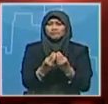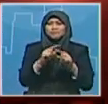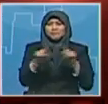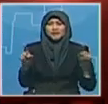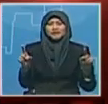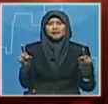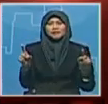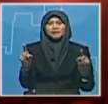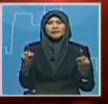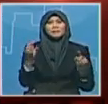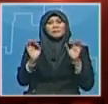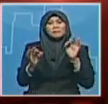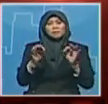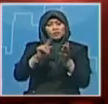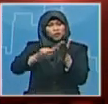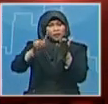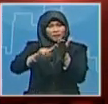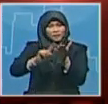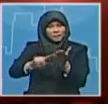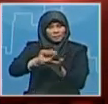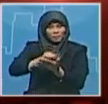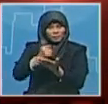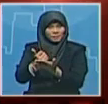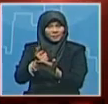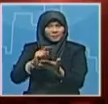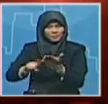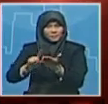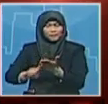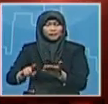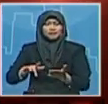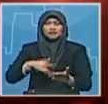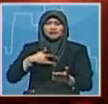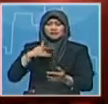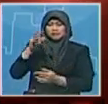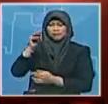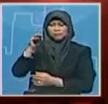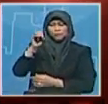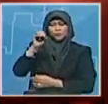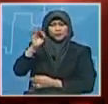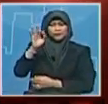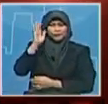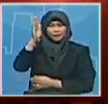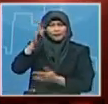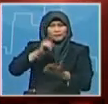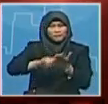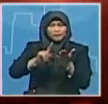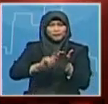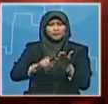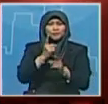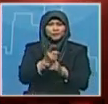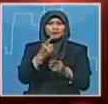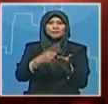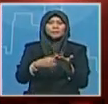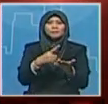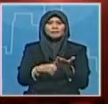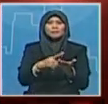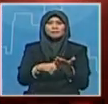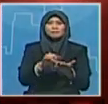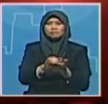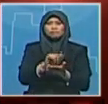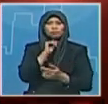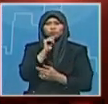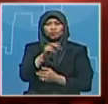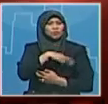bila kita membuat audit nanti, kita akan, saya yakin MOF akan memastikan bahawa perundingan ini tidak akan